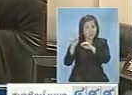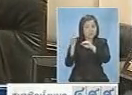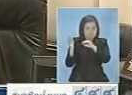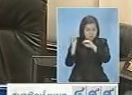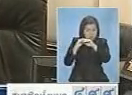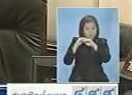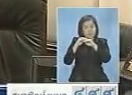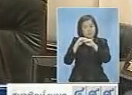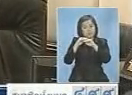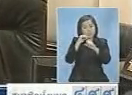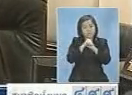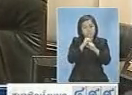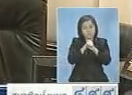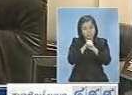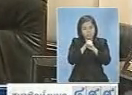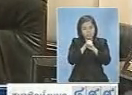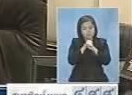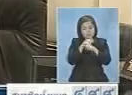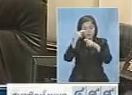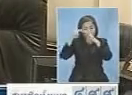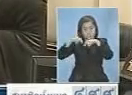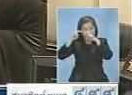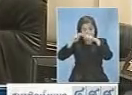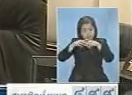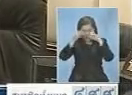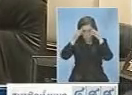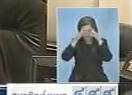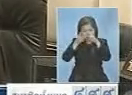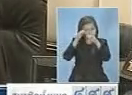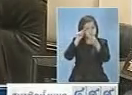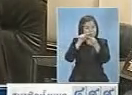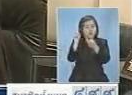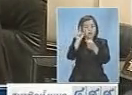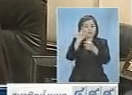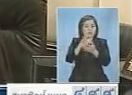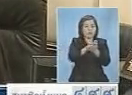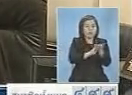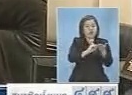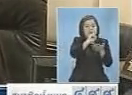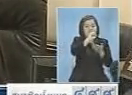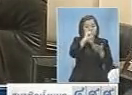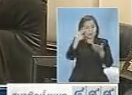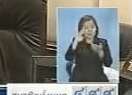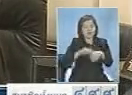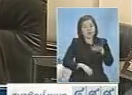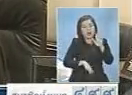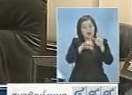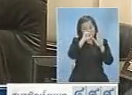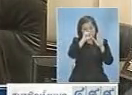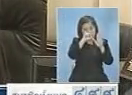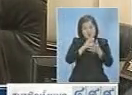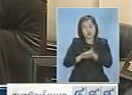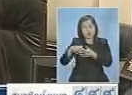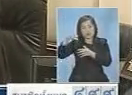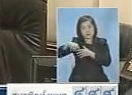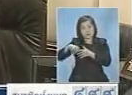ใหใช้ในการวิจัยแบบมุ่งเป้าคือ5สถาบัน5สและ1ว